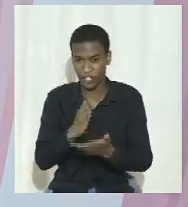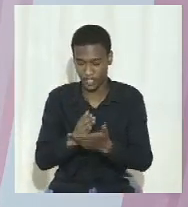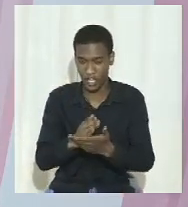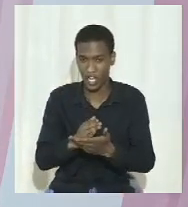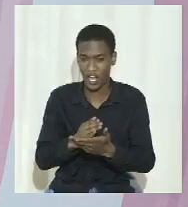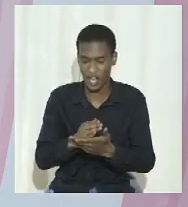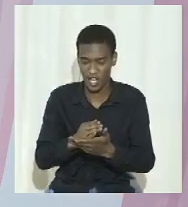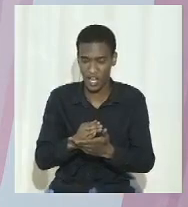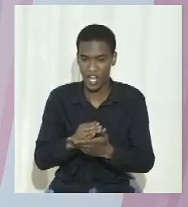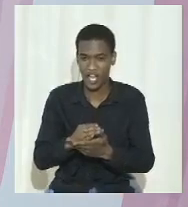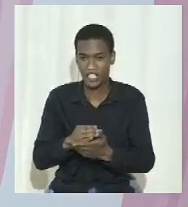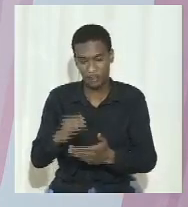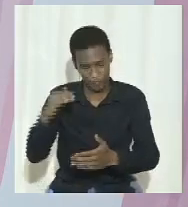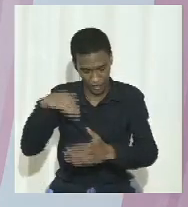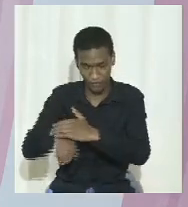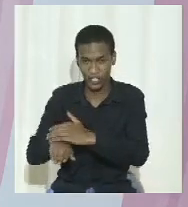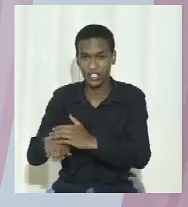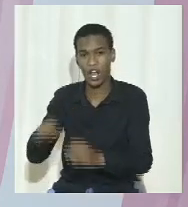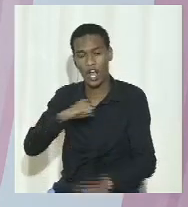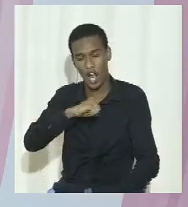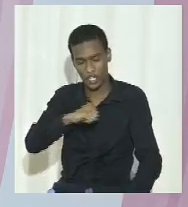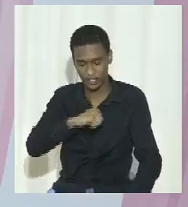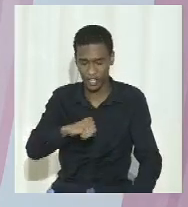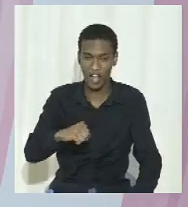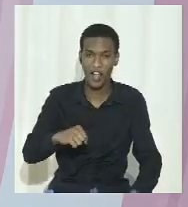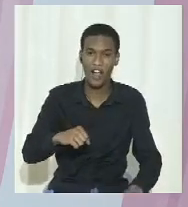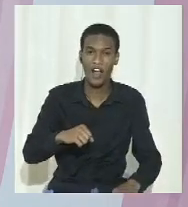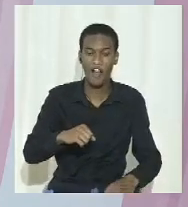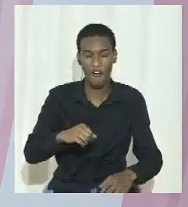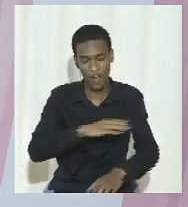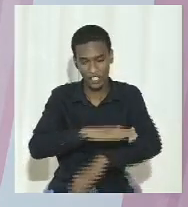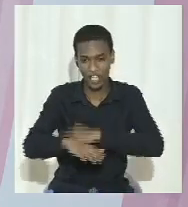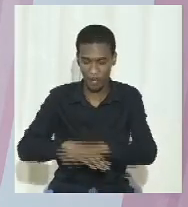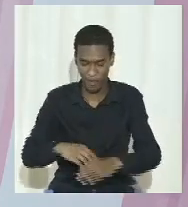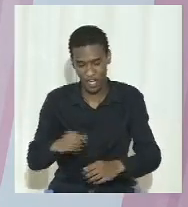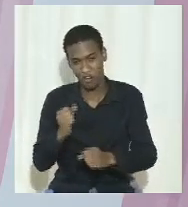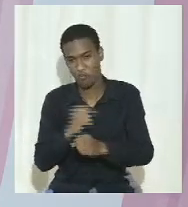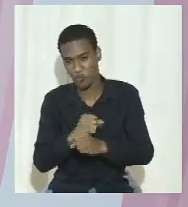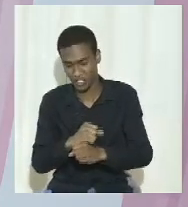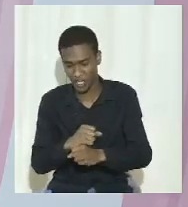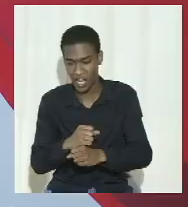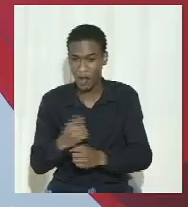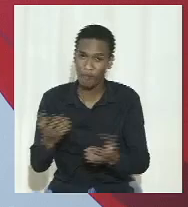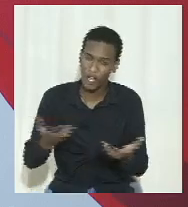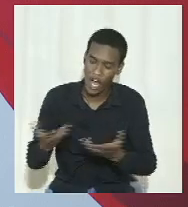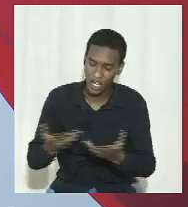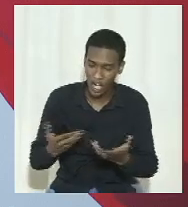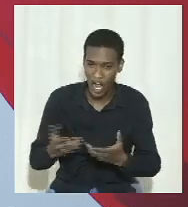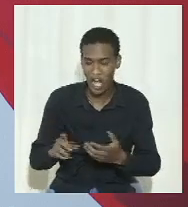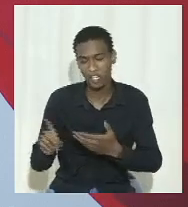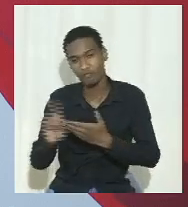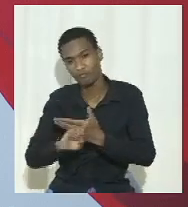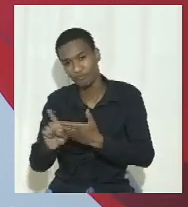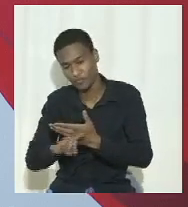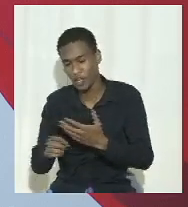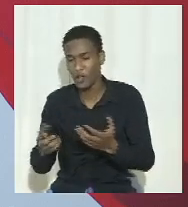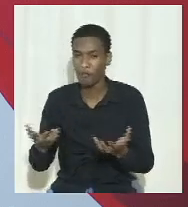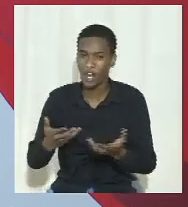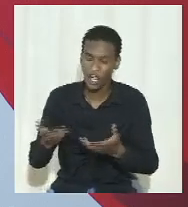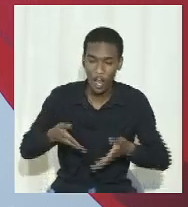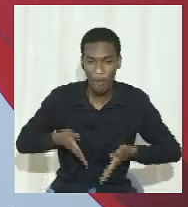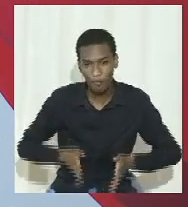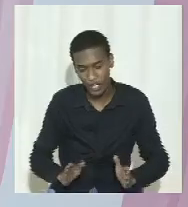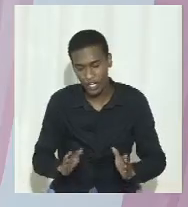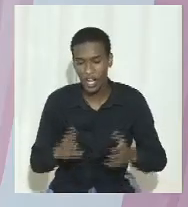ireo, tsy anavahana na ny ordre des médecins, ny ordre des infirmiers, ny sage femme, ny pharmacien tafiditra